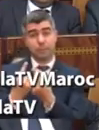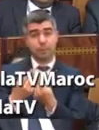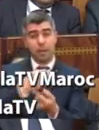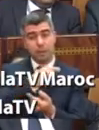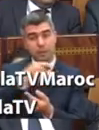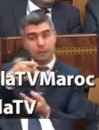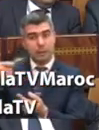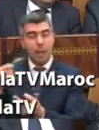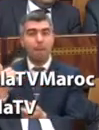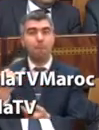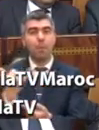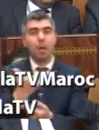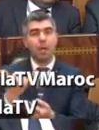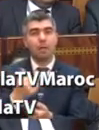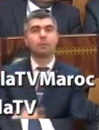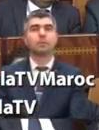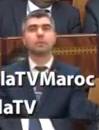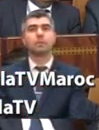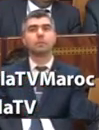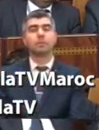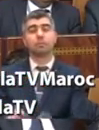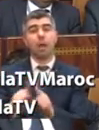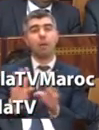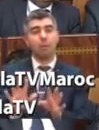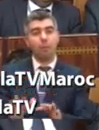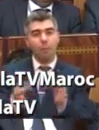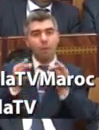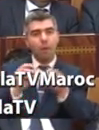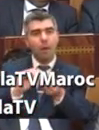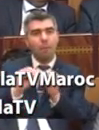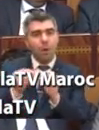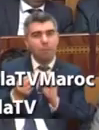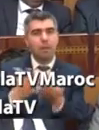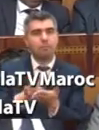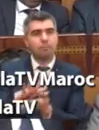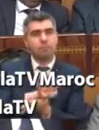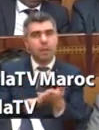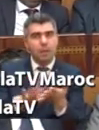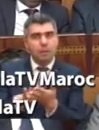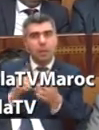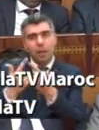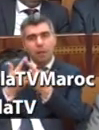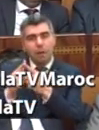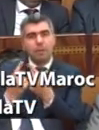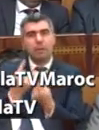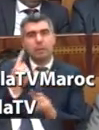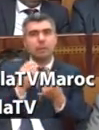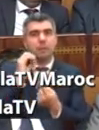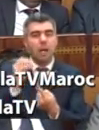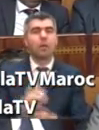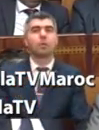الوزير. وهنا غادي نعطي الحل لمجموعة المشاكل منها توفير اليد العاملة داخل المزارع وداخل الأقطاب